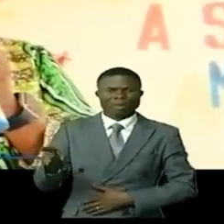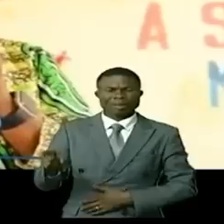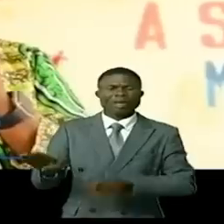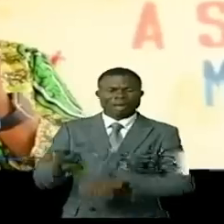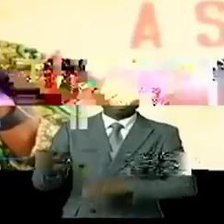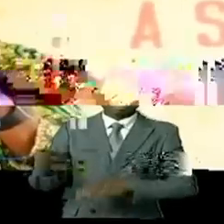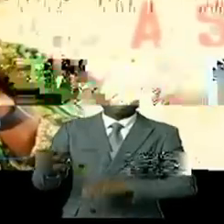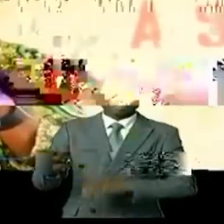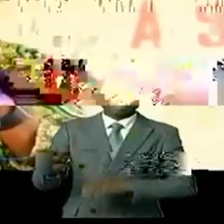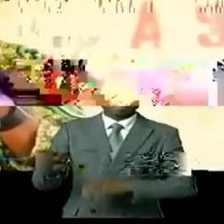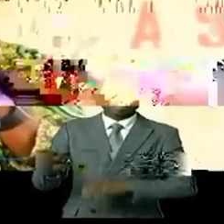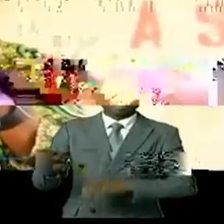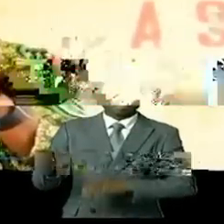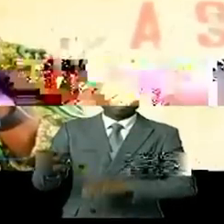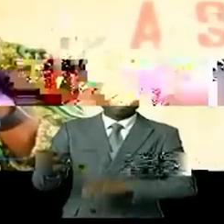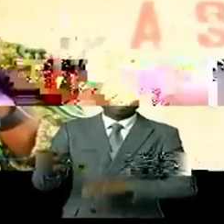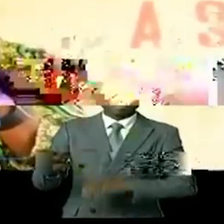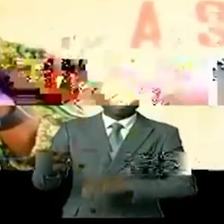Il faut